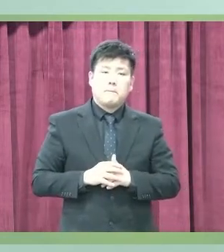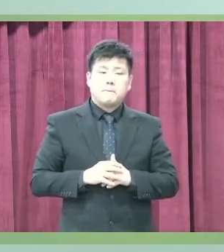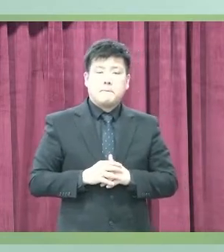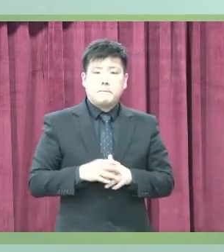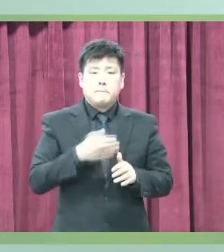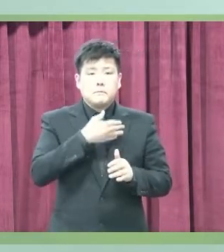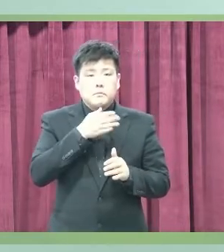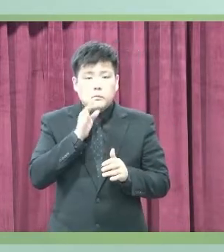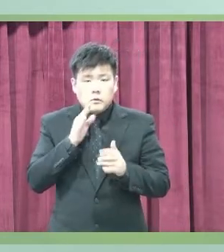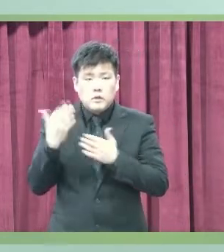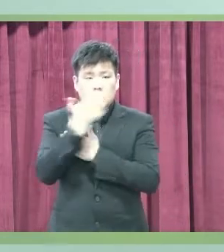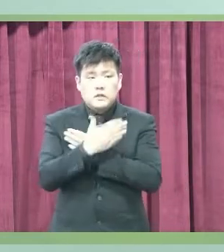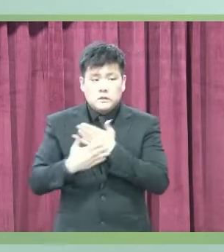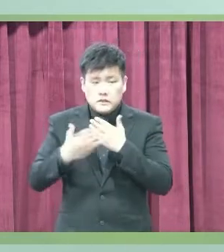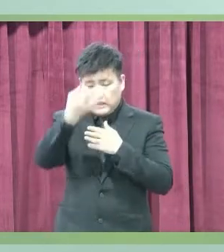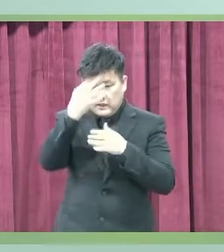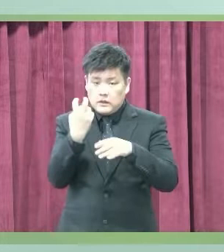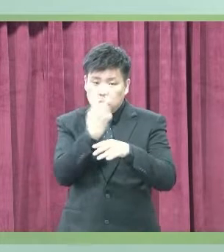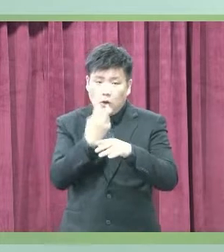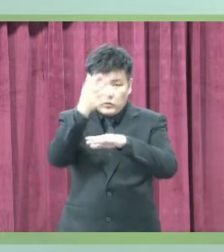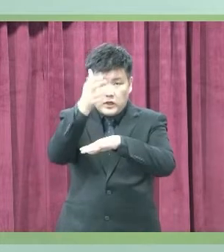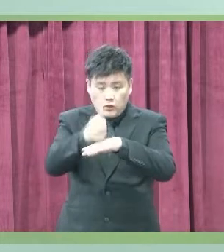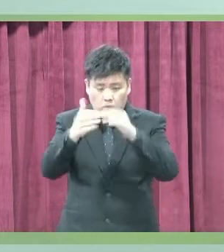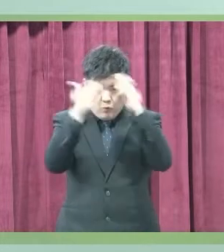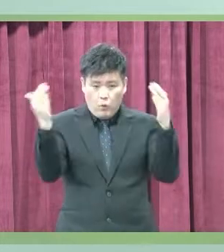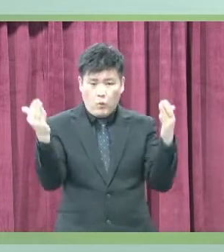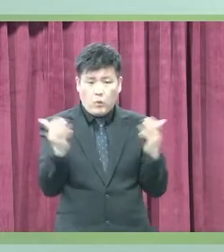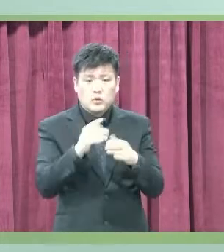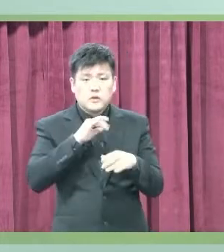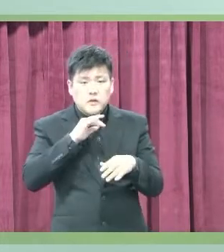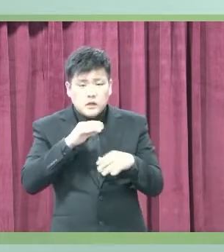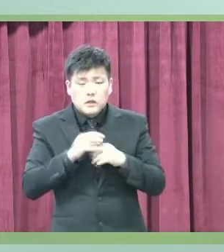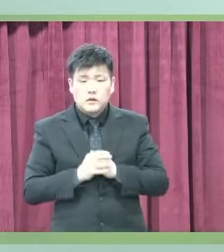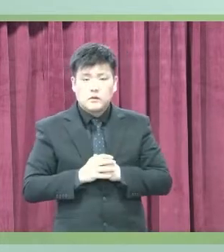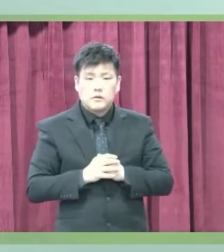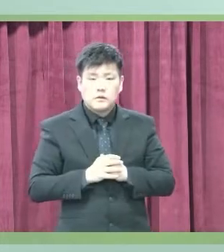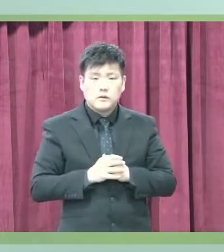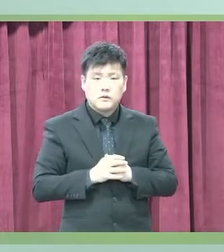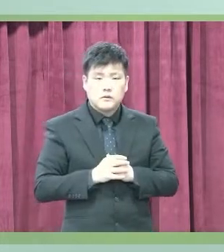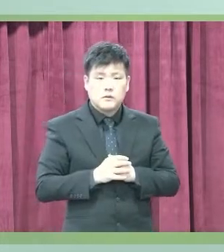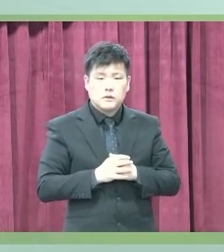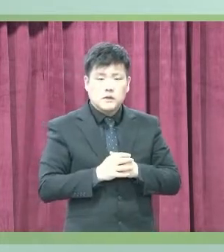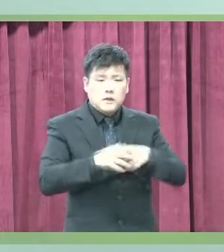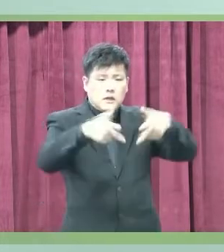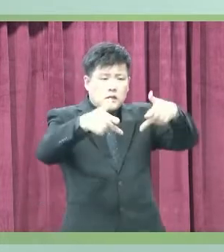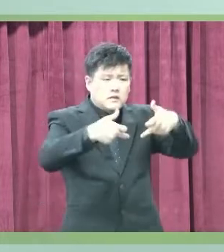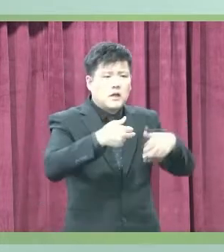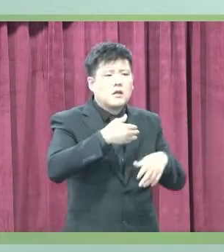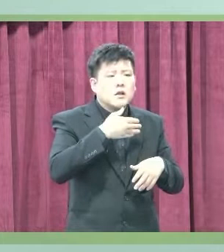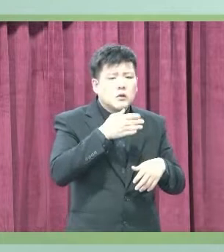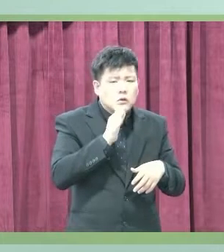노인 신체 기능 검사 결과 모든 연령대에서 장애 노인이 비장애 노인보다 신체 기능 저하의 비율이 더